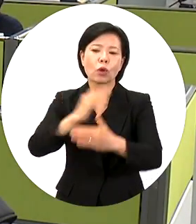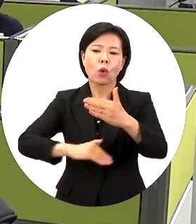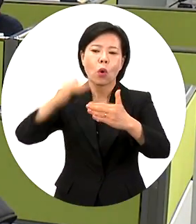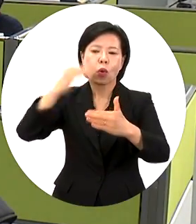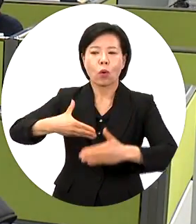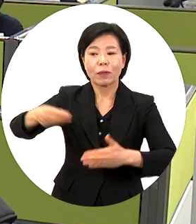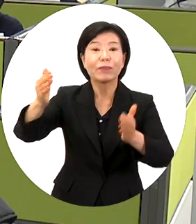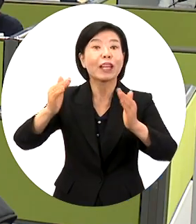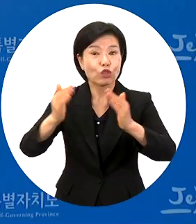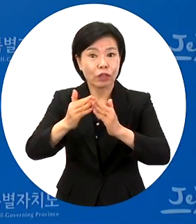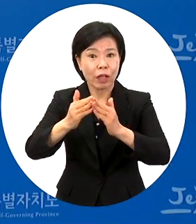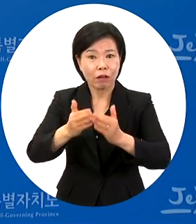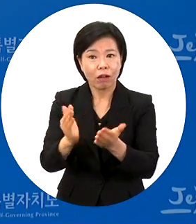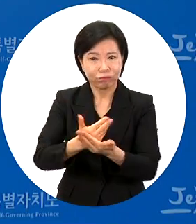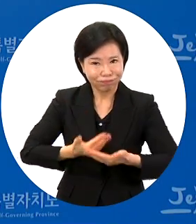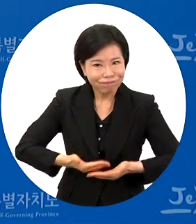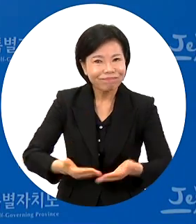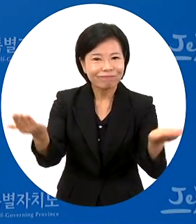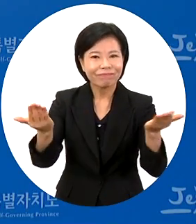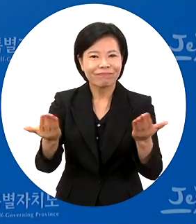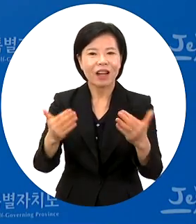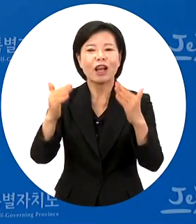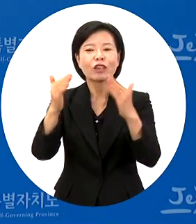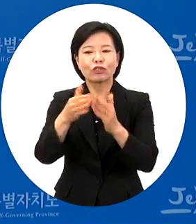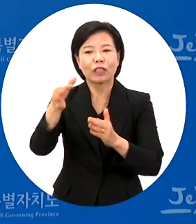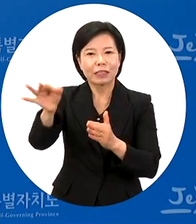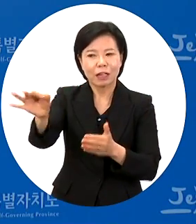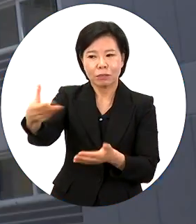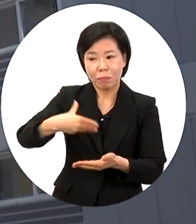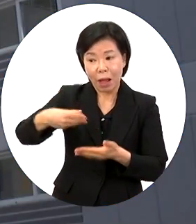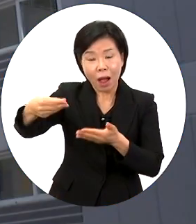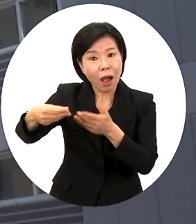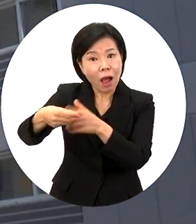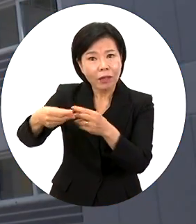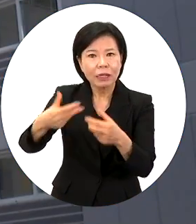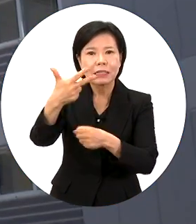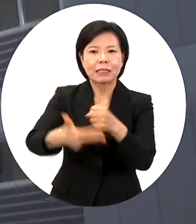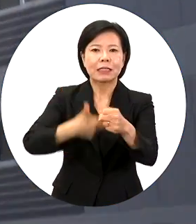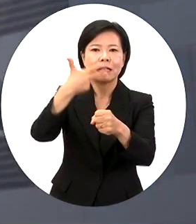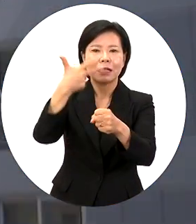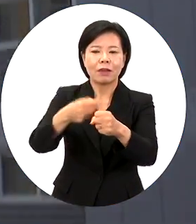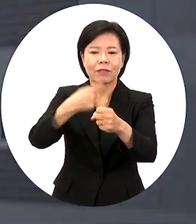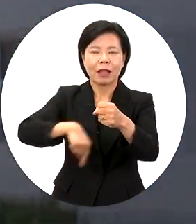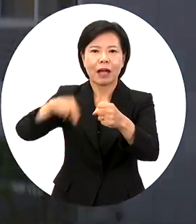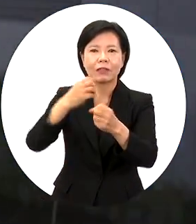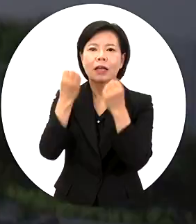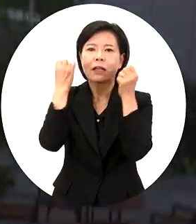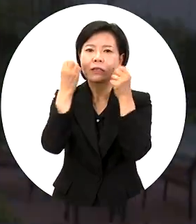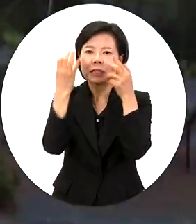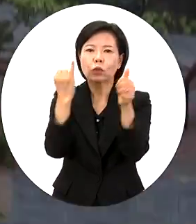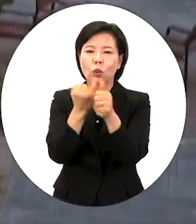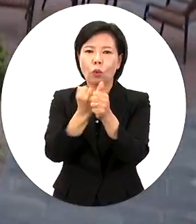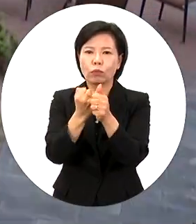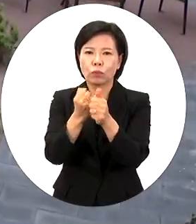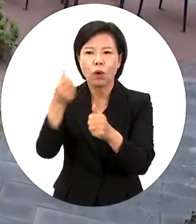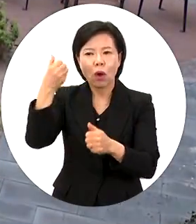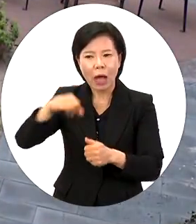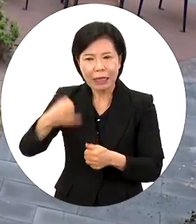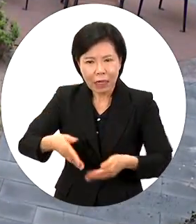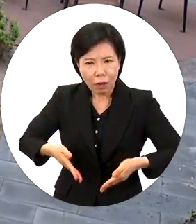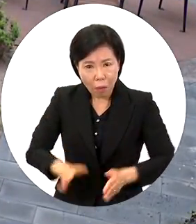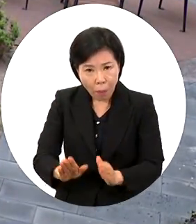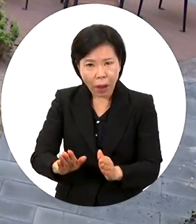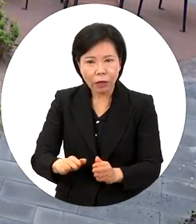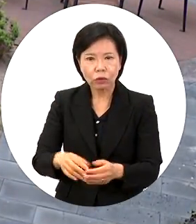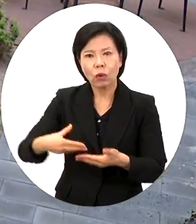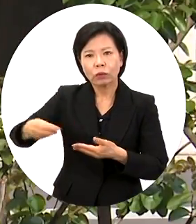30만 원의 공공임대주택을 제공하는데요. 주택자금 대출을 받은 7년 이내 신혼부부와 자녀 출산